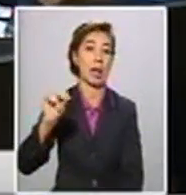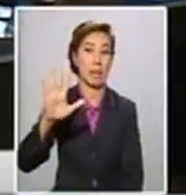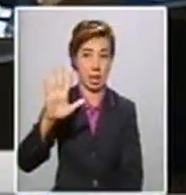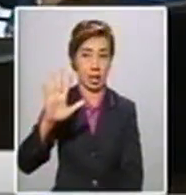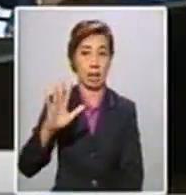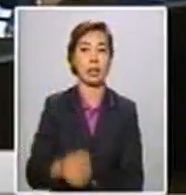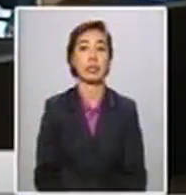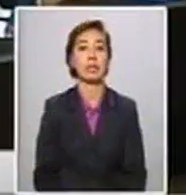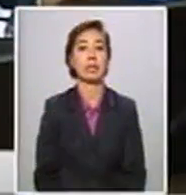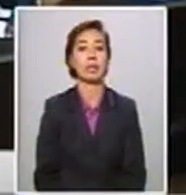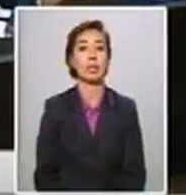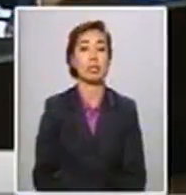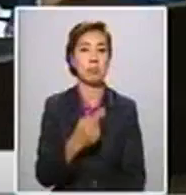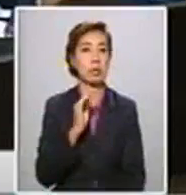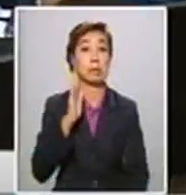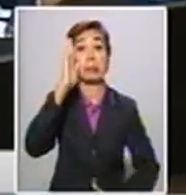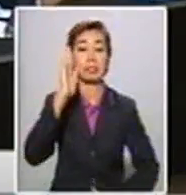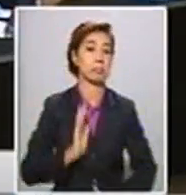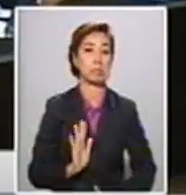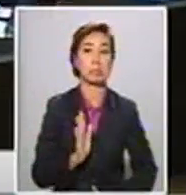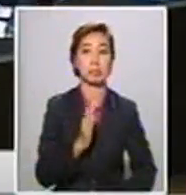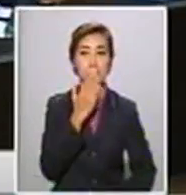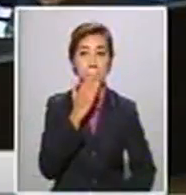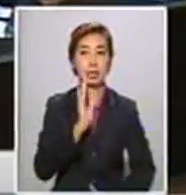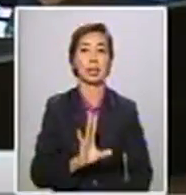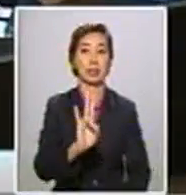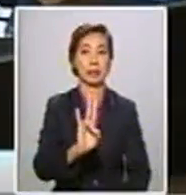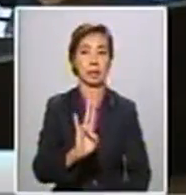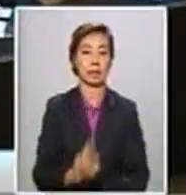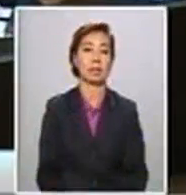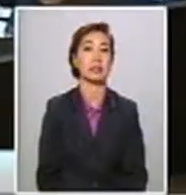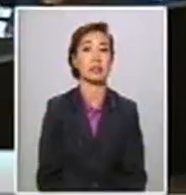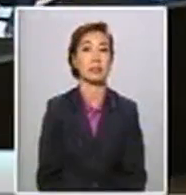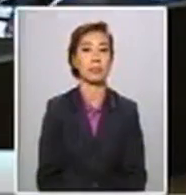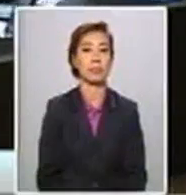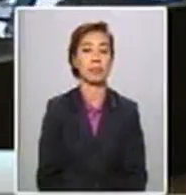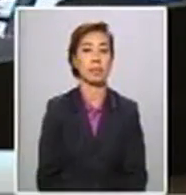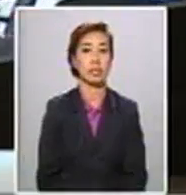นนงดออกเสียง7เสียง